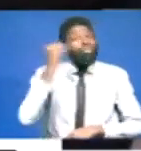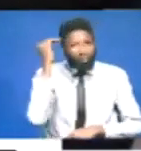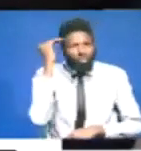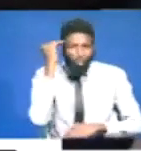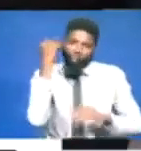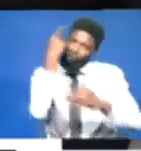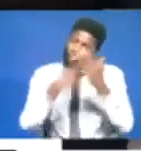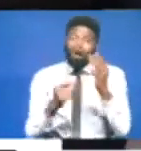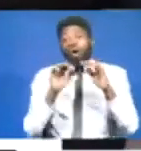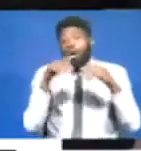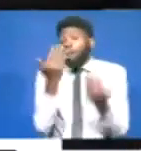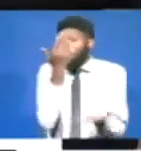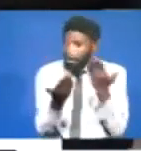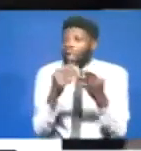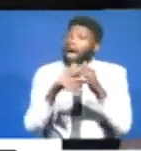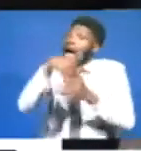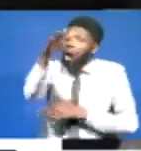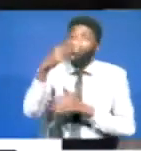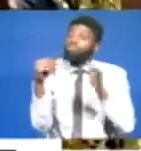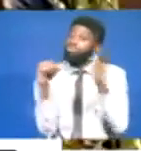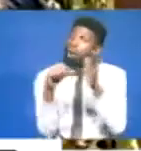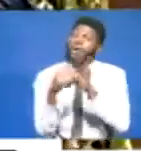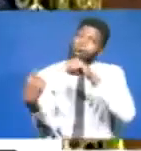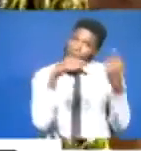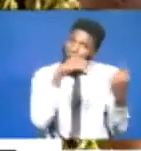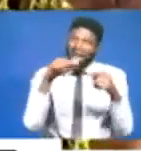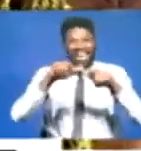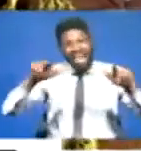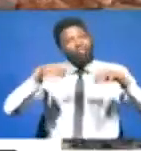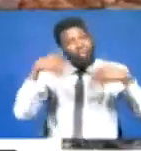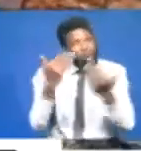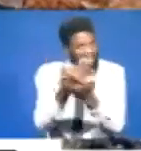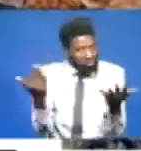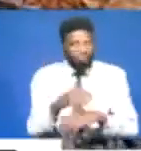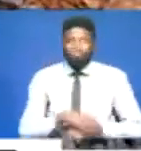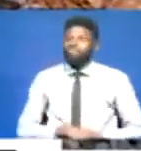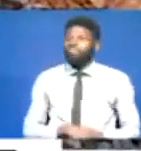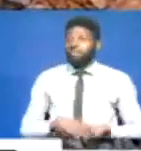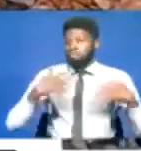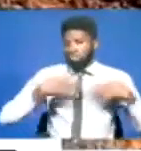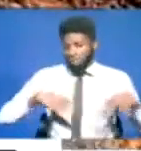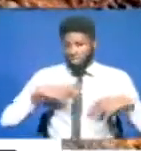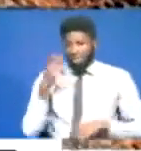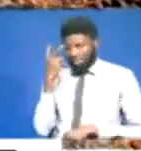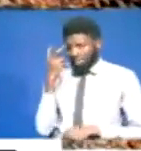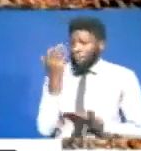kulikuwa huko nje, kulikuwa na vita ama ya masamba ama ya kitu gani. President suspect the fire could have been an arson attack.